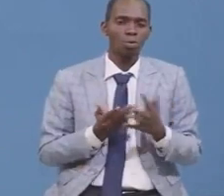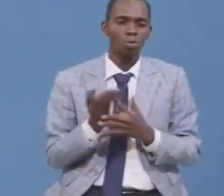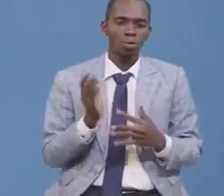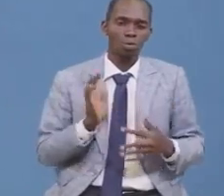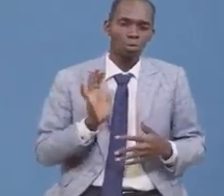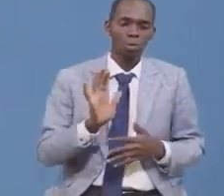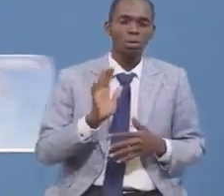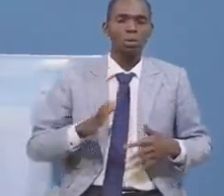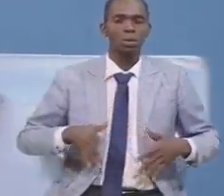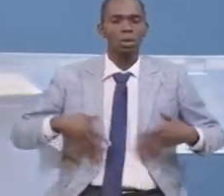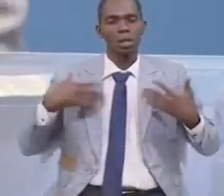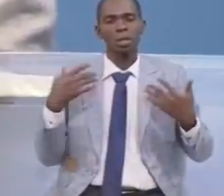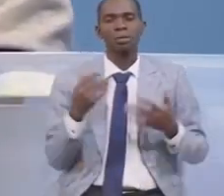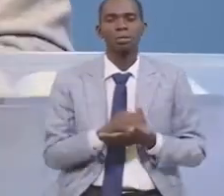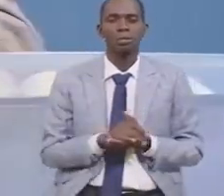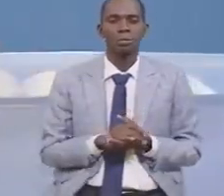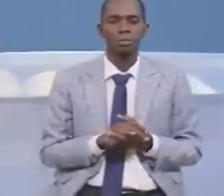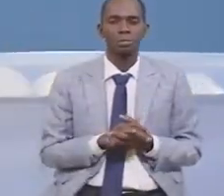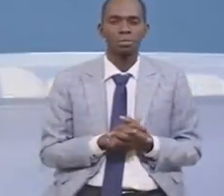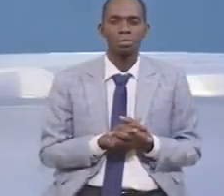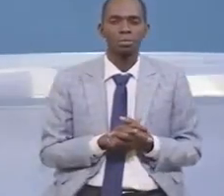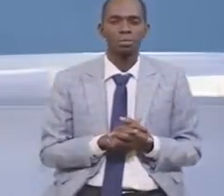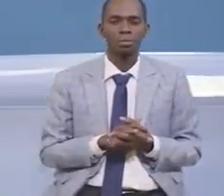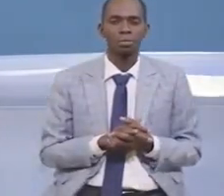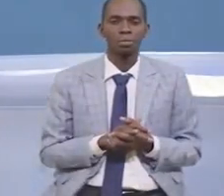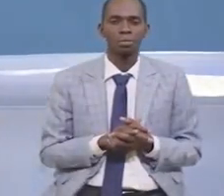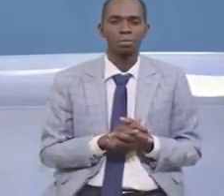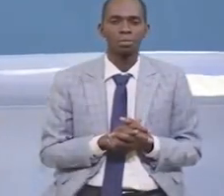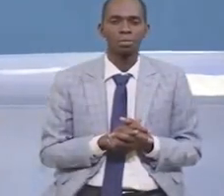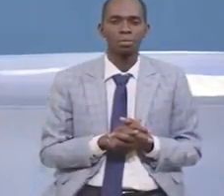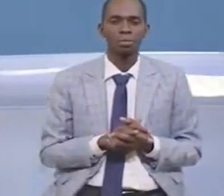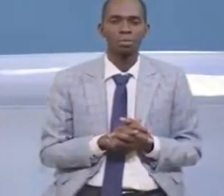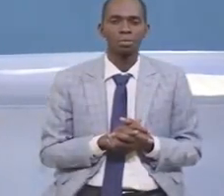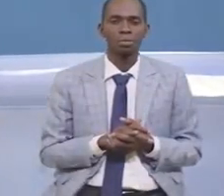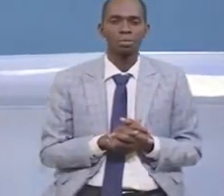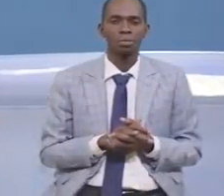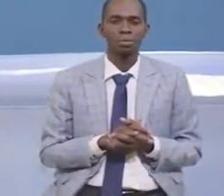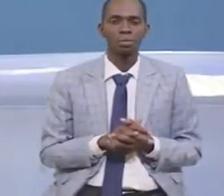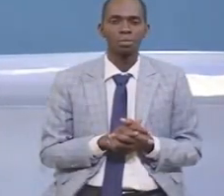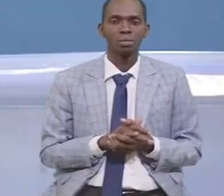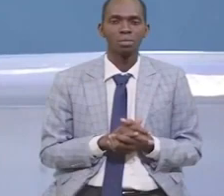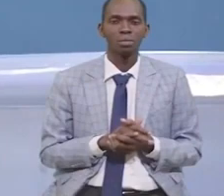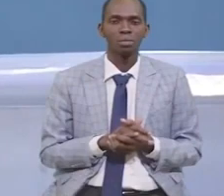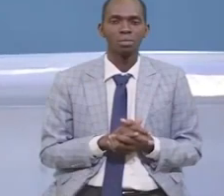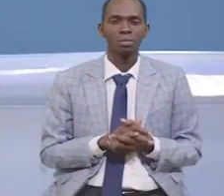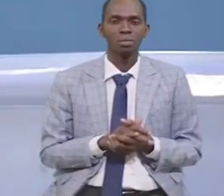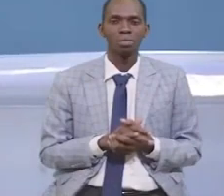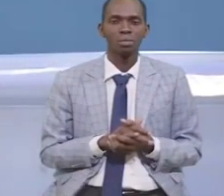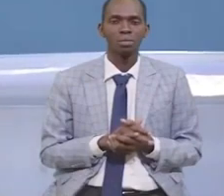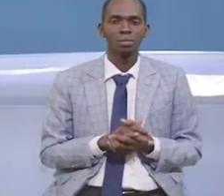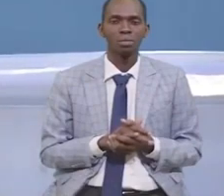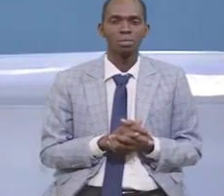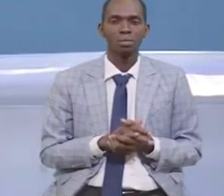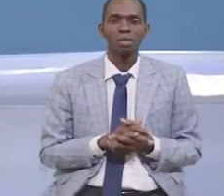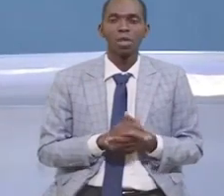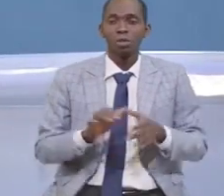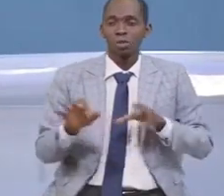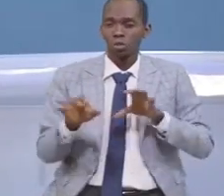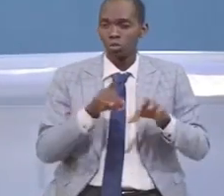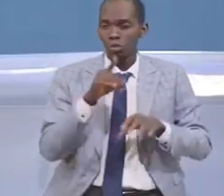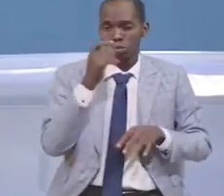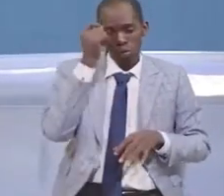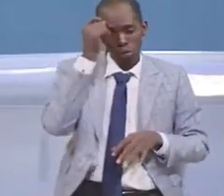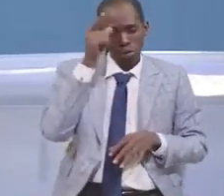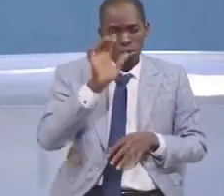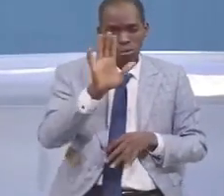పిలుపును గుర్తించాడు, పిలుపుకు ఔన్నత్యాన్ని ఇచ్చాడు, పిలుపులో తన్ను తాను జోక్యం చేసుకుని జీవించడానికి పరిచర్య చేశాడు జీవితాంతం. Do you understand